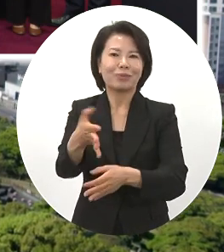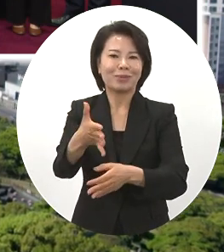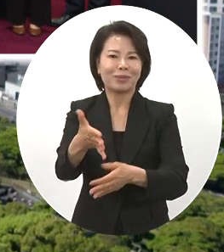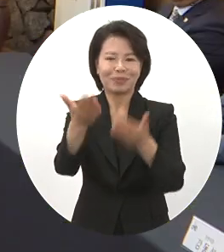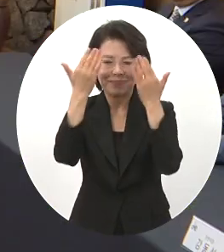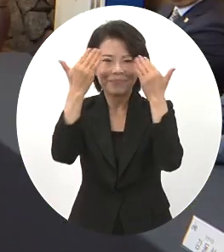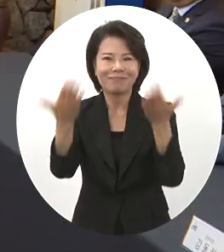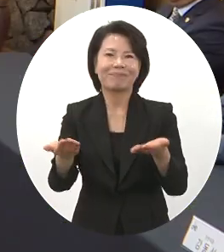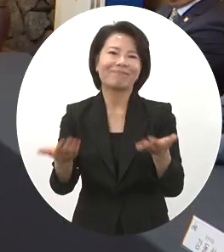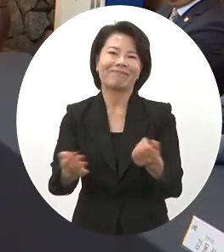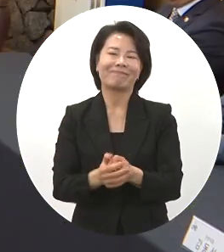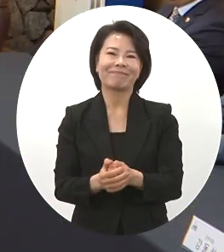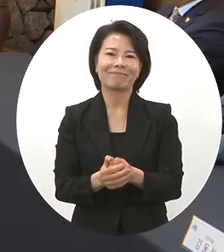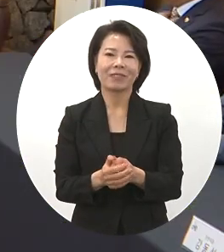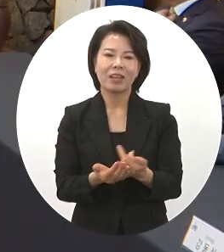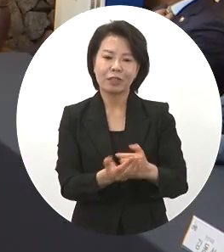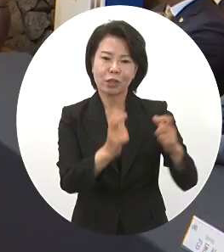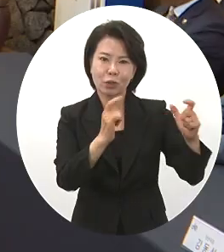시행합니다.